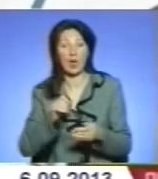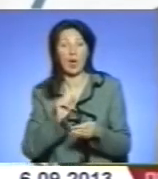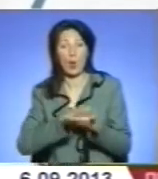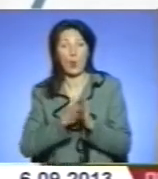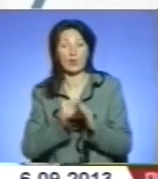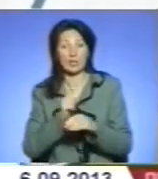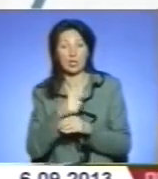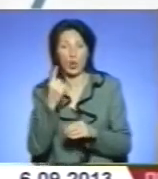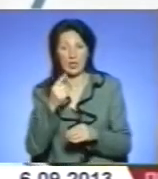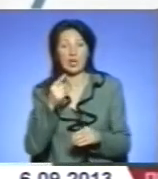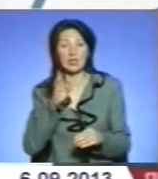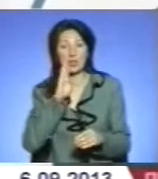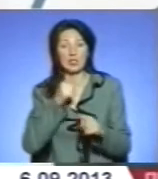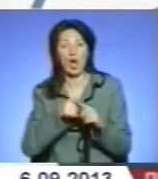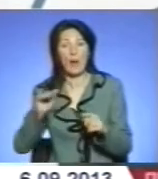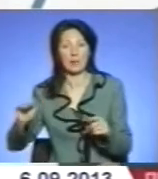них найменша,